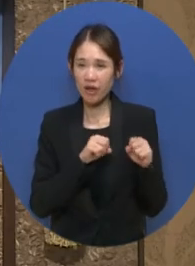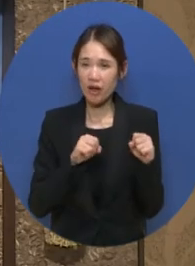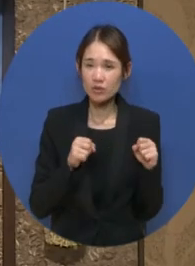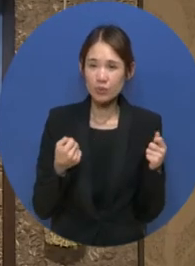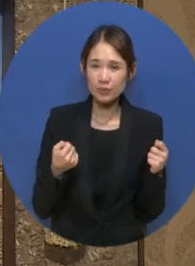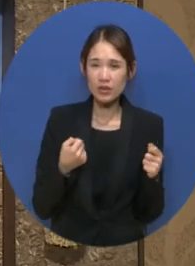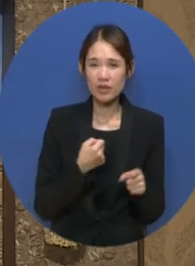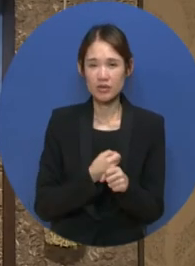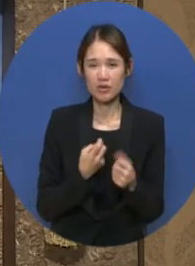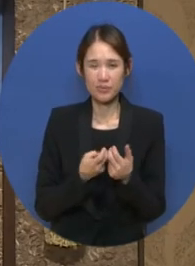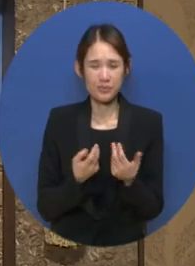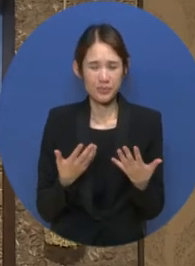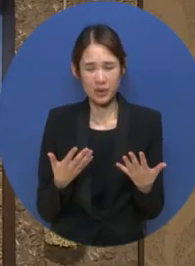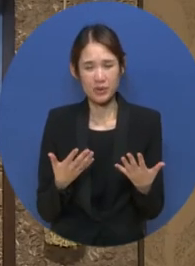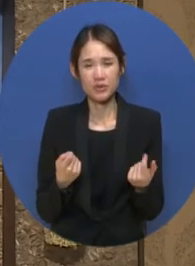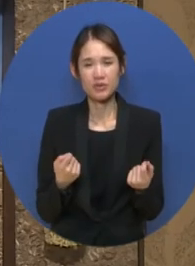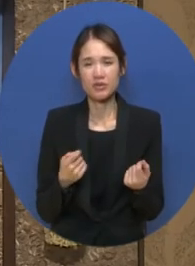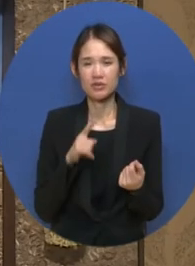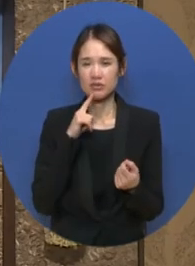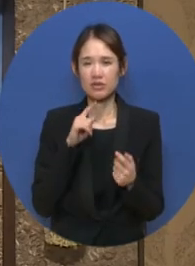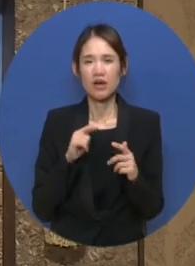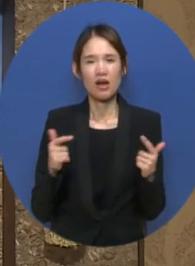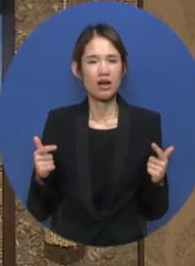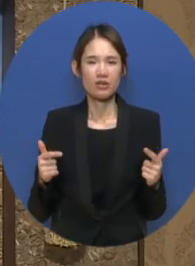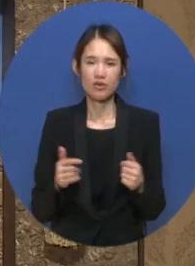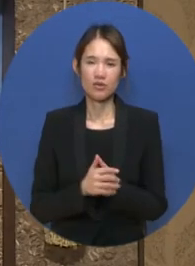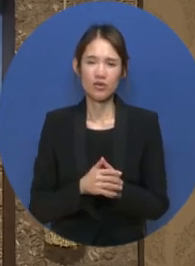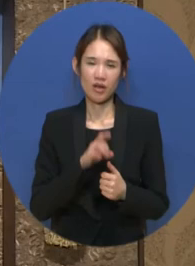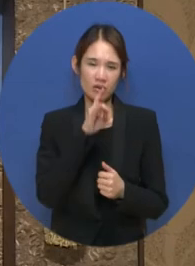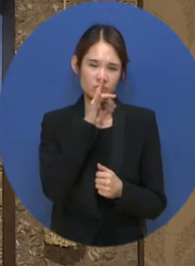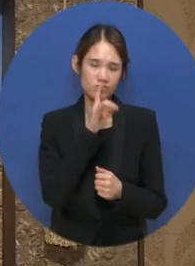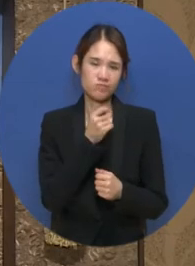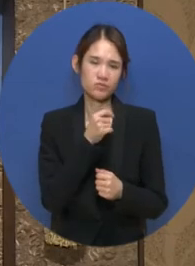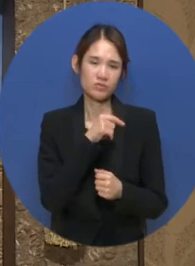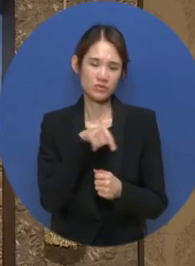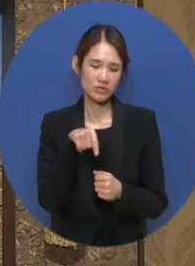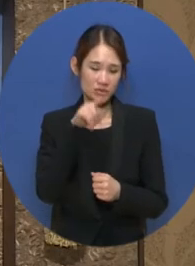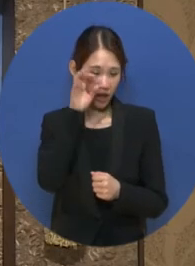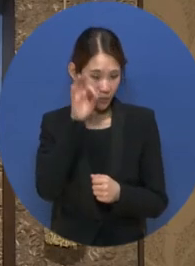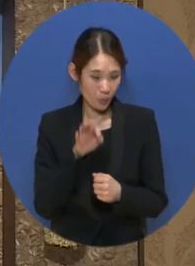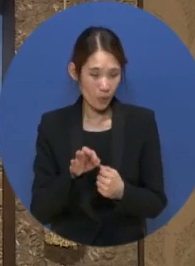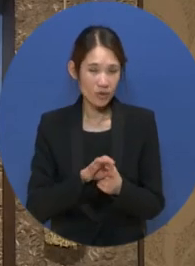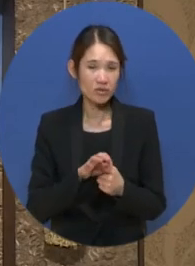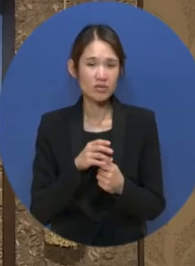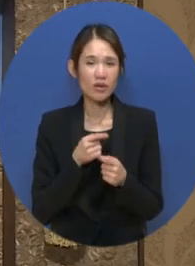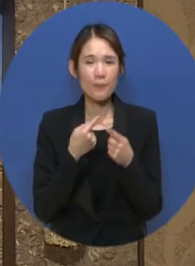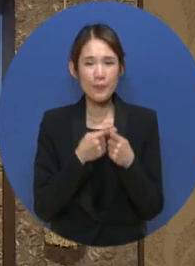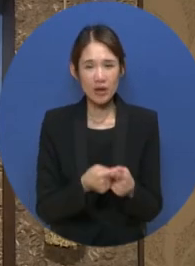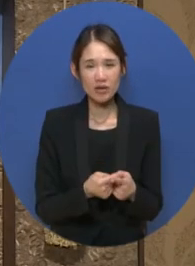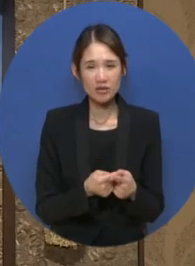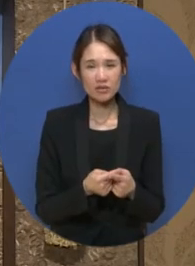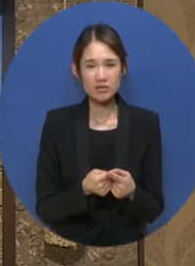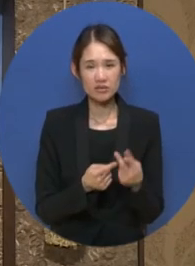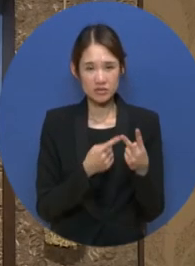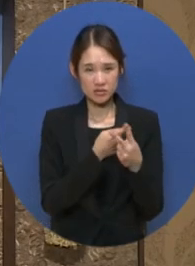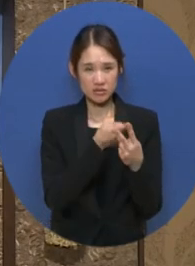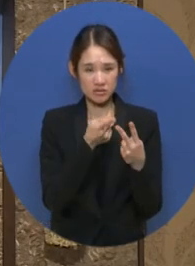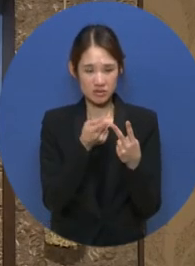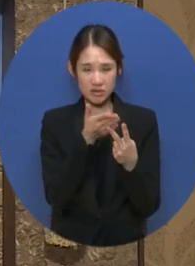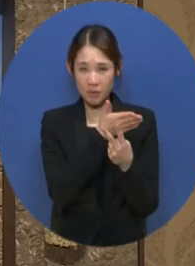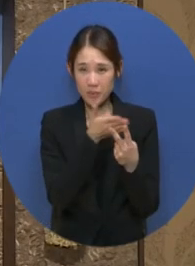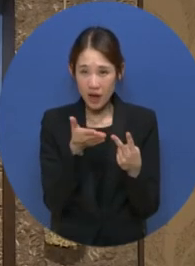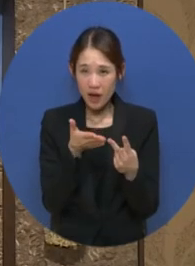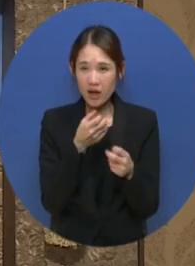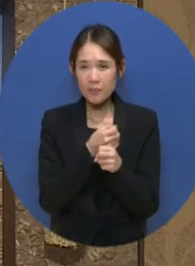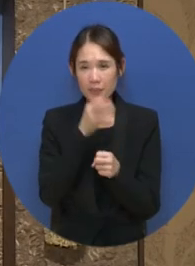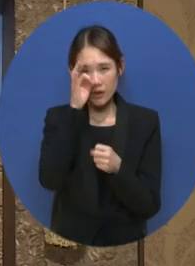어 어쩔 수 없는거 아니냐 사실 이건 아닌것 같아요 이 이렇게 작게 자체가 장애 랑비 장애를 조금 2분법적으로 봐서 비장애